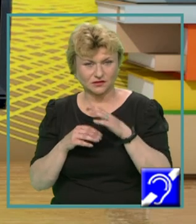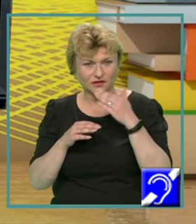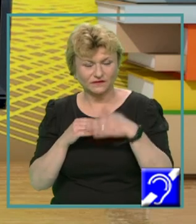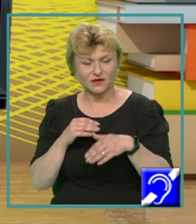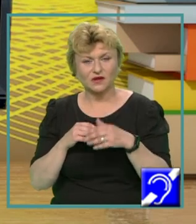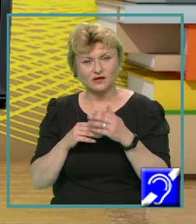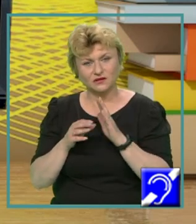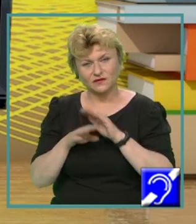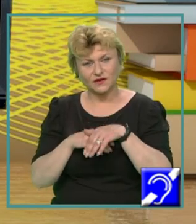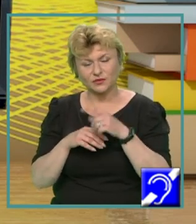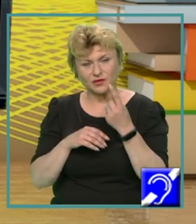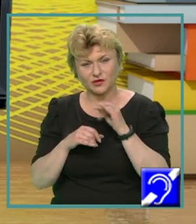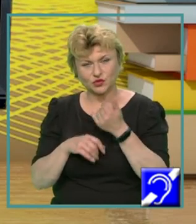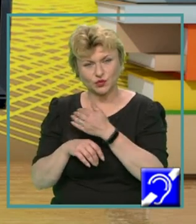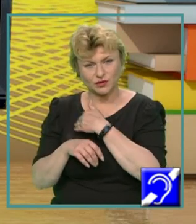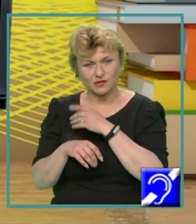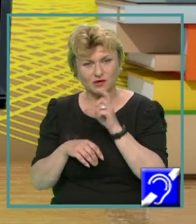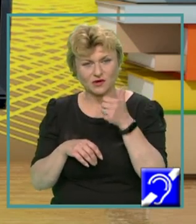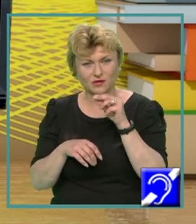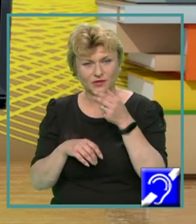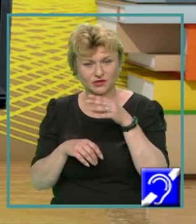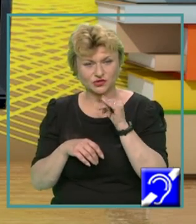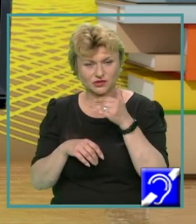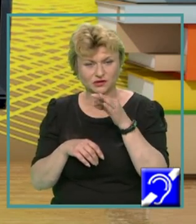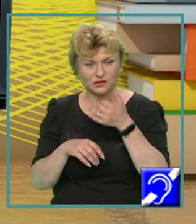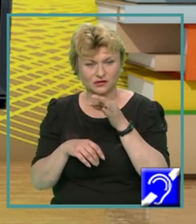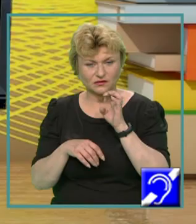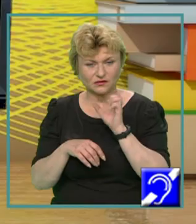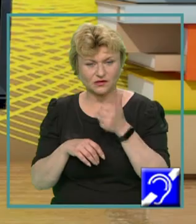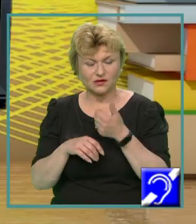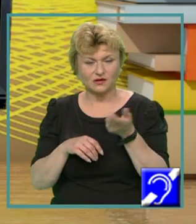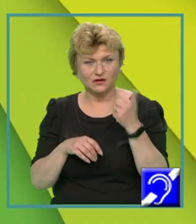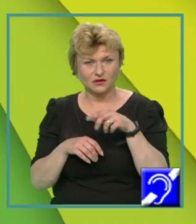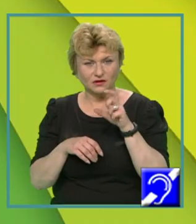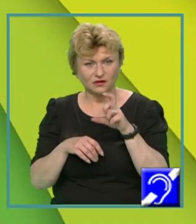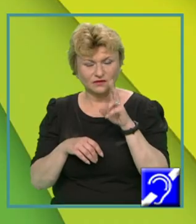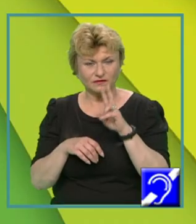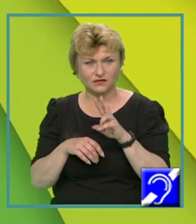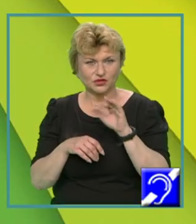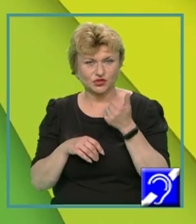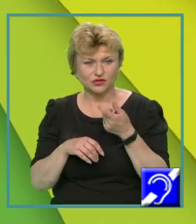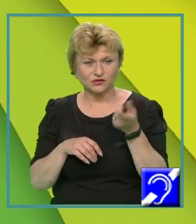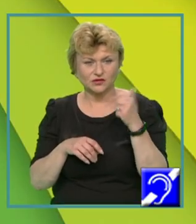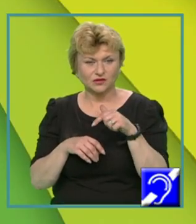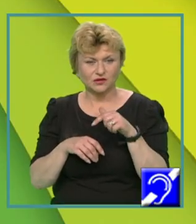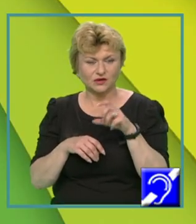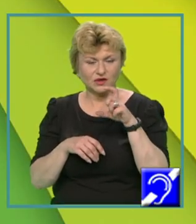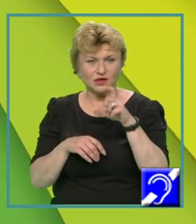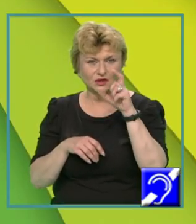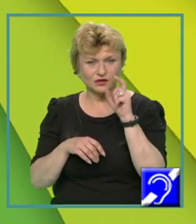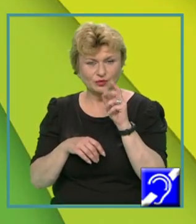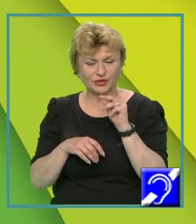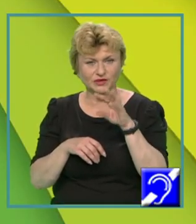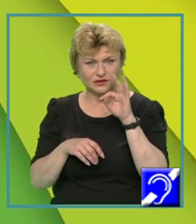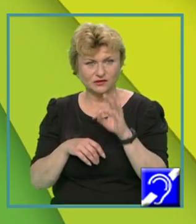false. Observați aici capacitatea vitală. Da? Și capacitatea pulmonară totală. Ni se dă de obicei